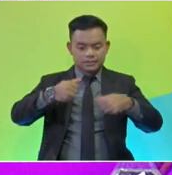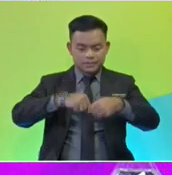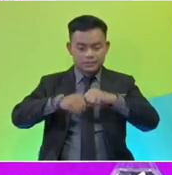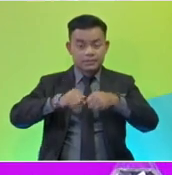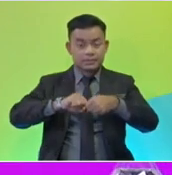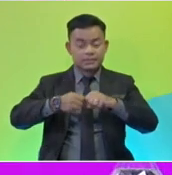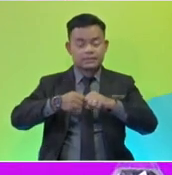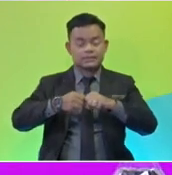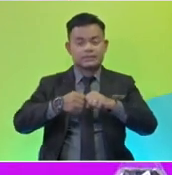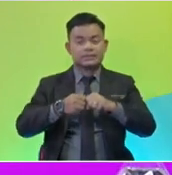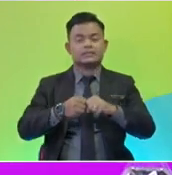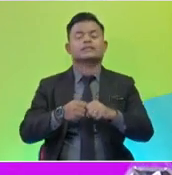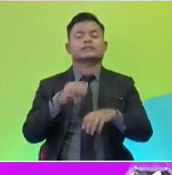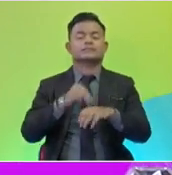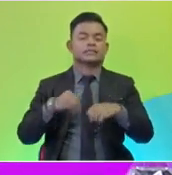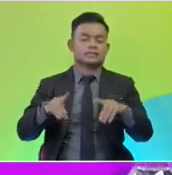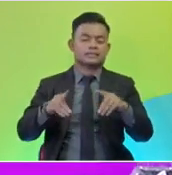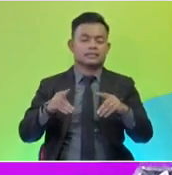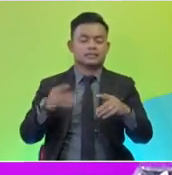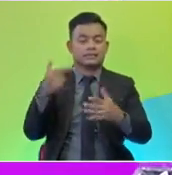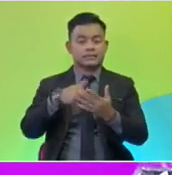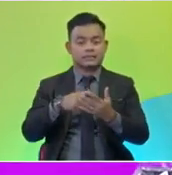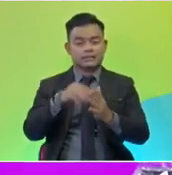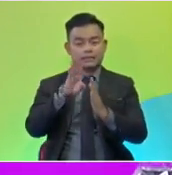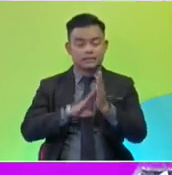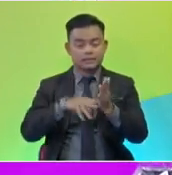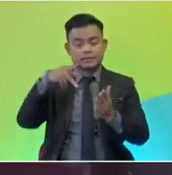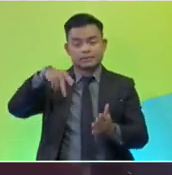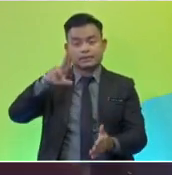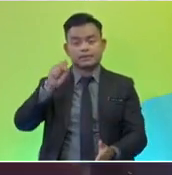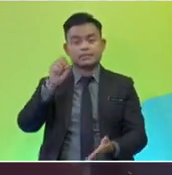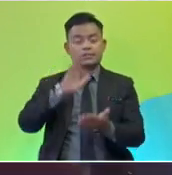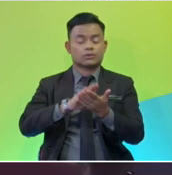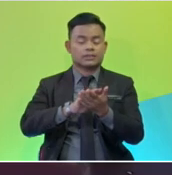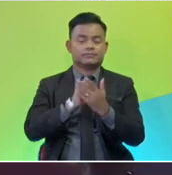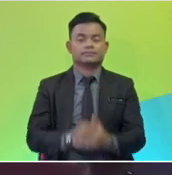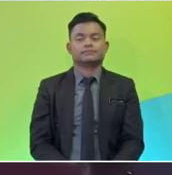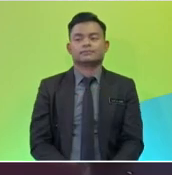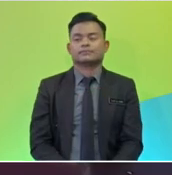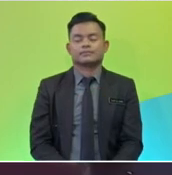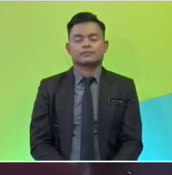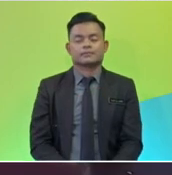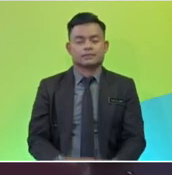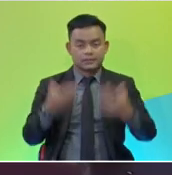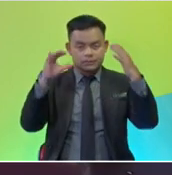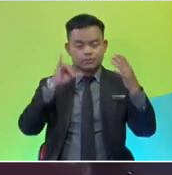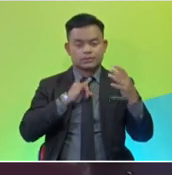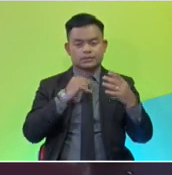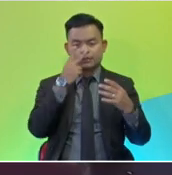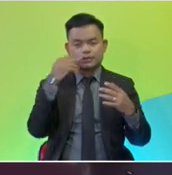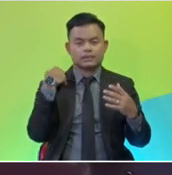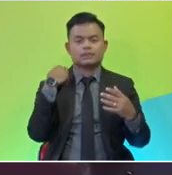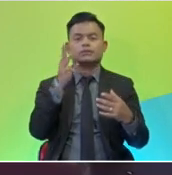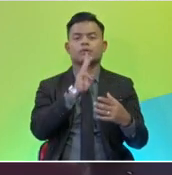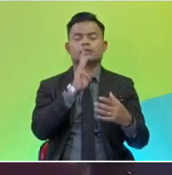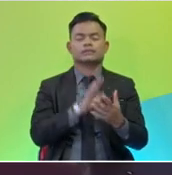lagi menyaksikan PR sekolah bersama dengan saya Abang akmar naz dan juga Cikgu Fatima kita Cikgu saya ada nampak watercolor saya